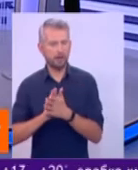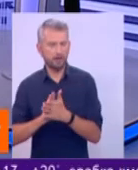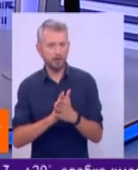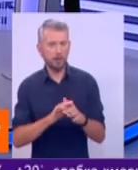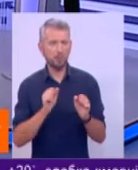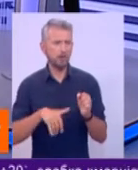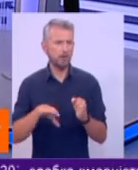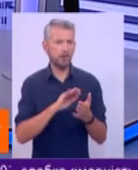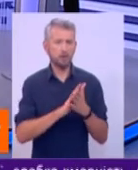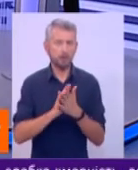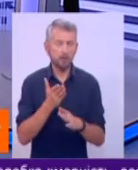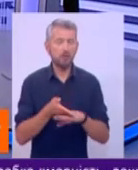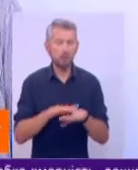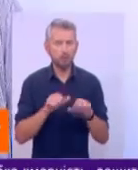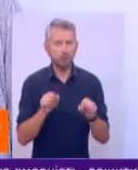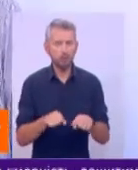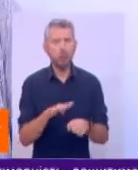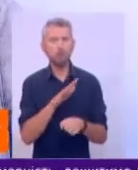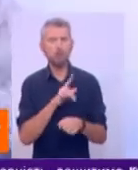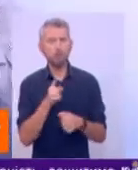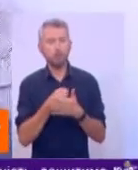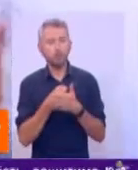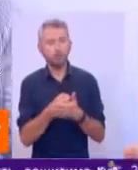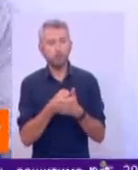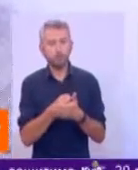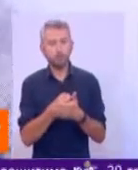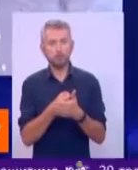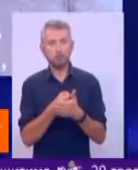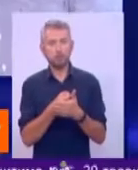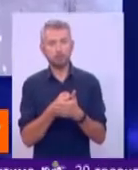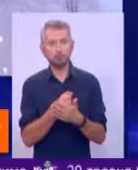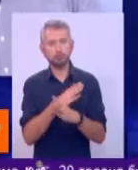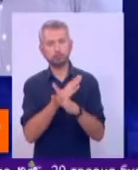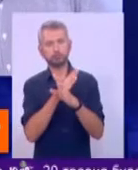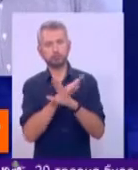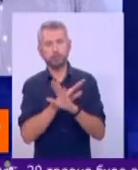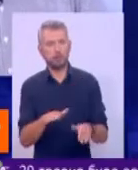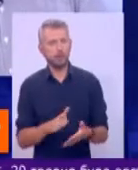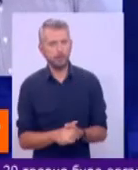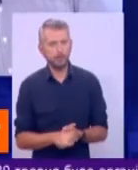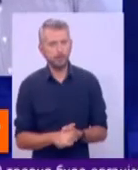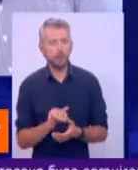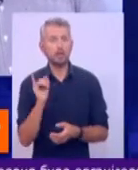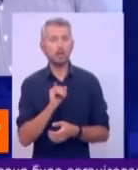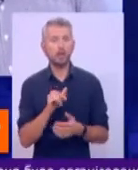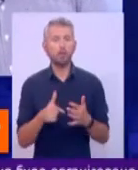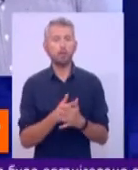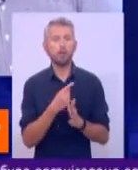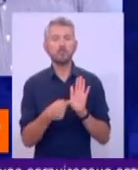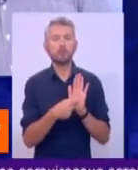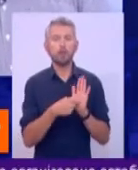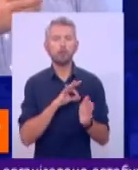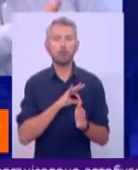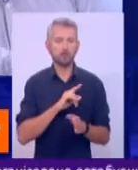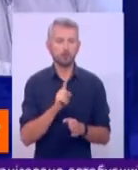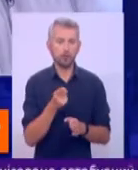всеми договориться, тяжело, но можно. Но бывает, что упрутся 8 пальцев брони, все, не пробьешь. И опять же, да, на что ссылаются юристы? Потому